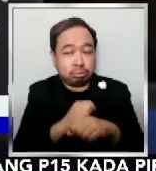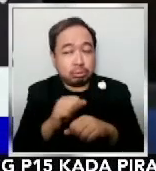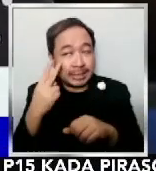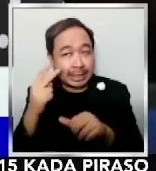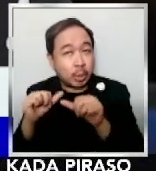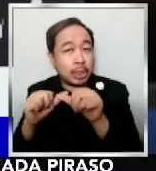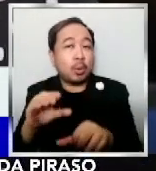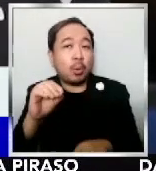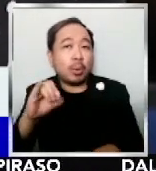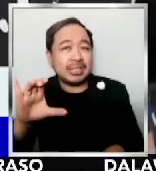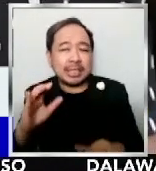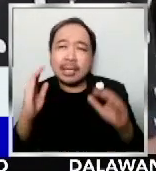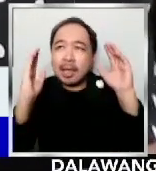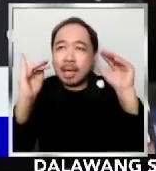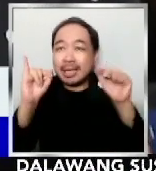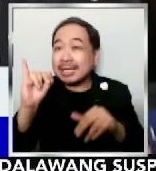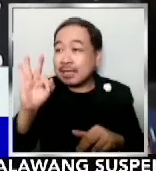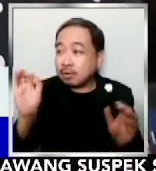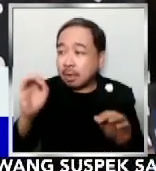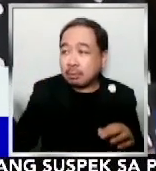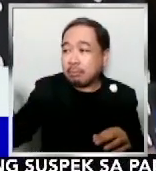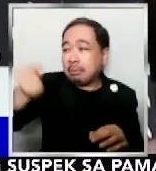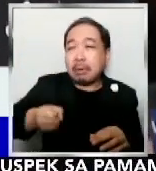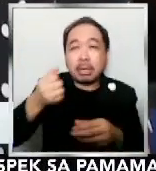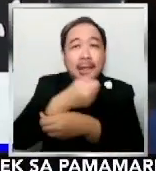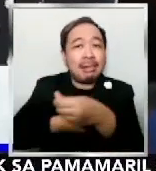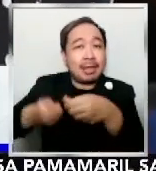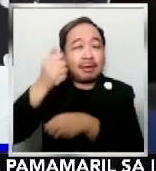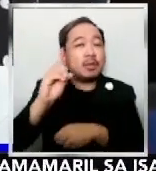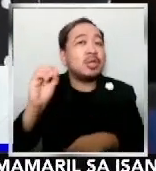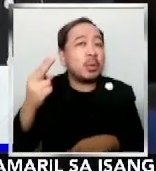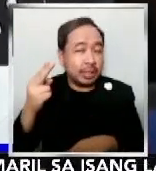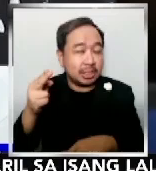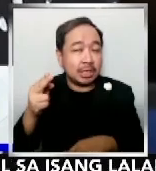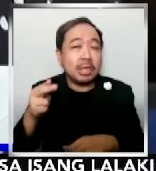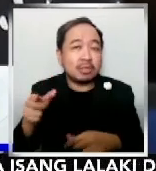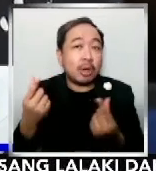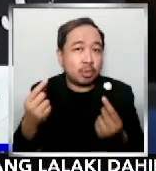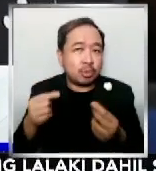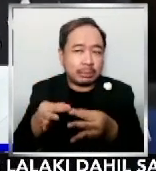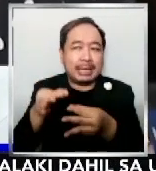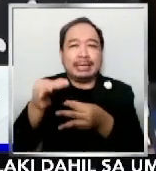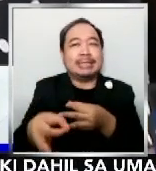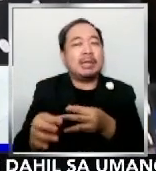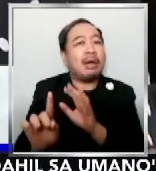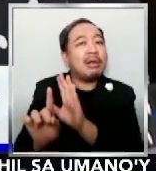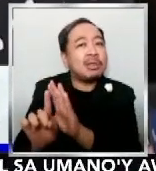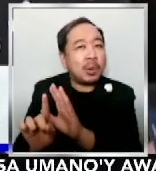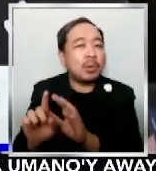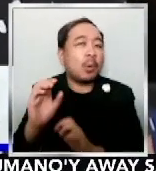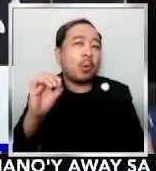pa pong naitatalaga na pinuno ang DOH before that time, ay i-extend ang pagka-OIC.